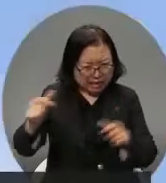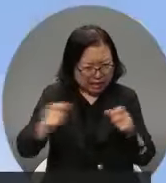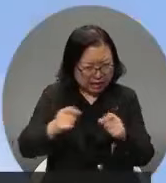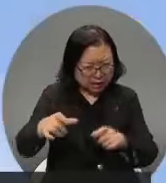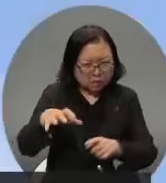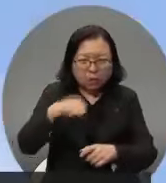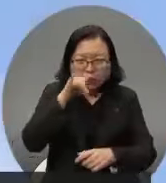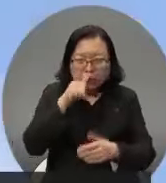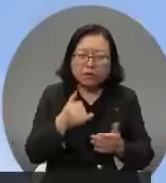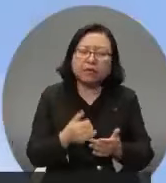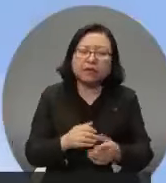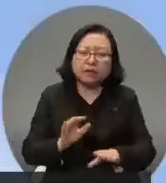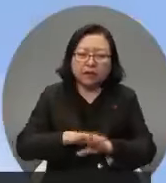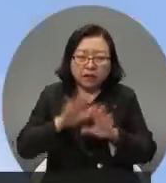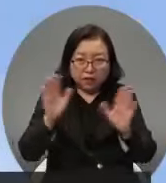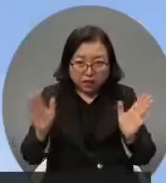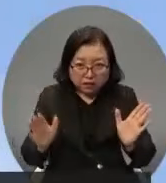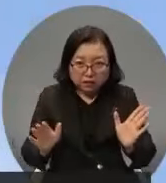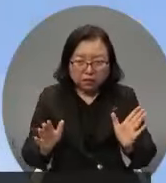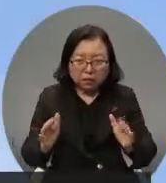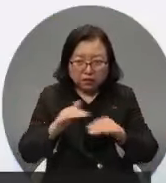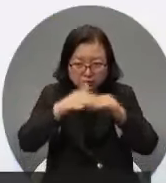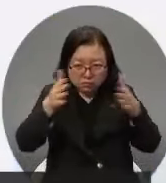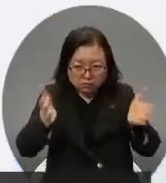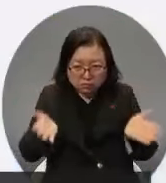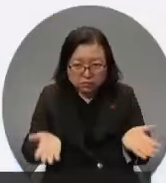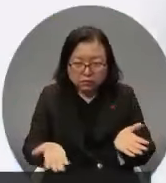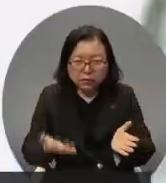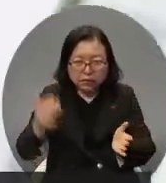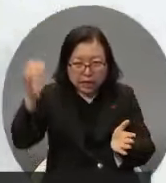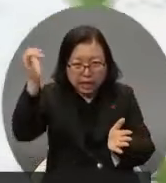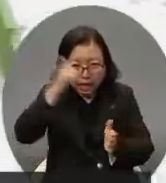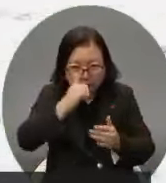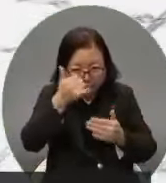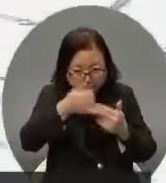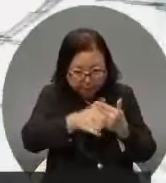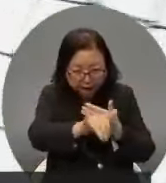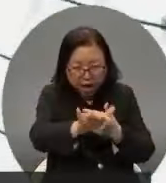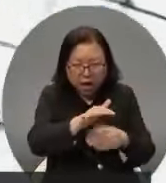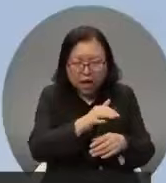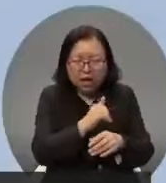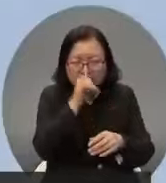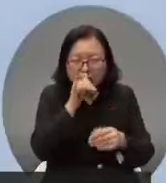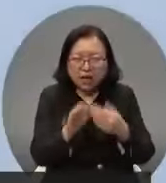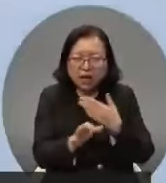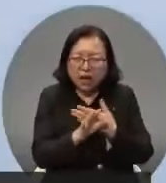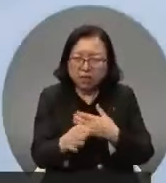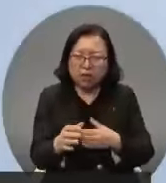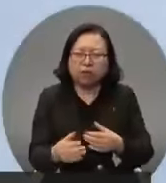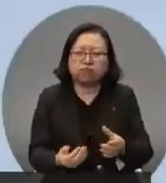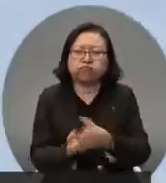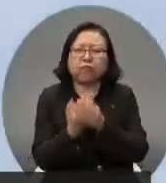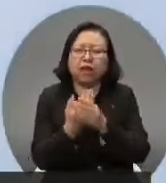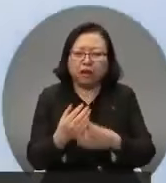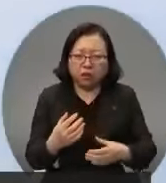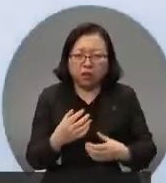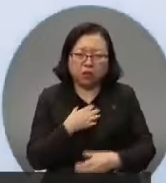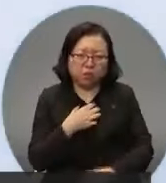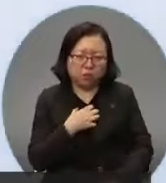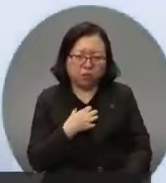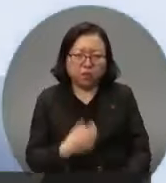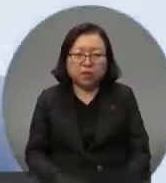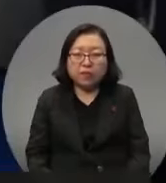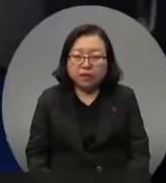낮에도 가림막이 햇빛을 반사하거나 항공기 조종사의 시야를 분산시킬 경우 사고 위험도 큽니다. 큰